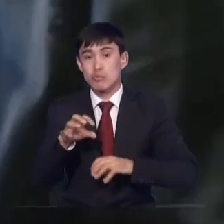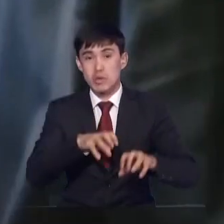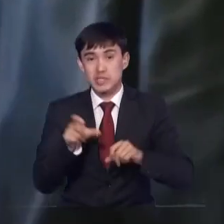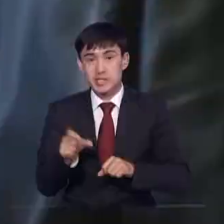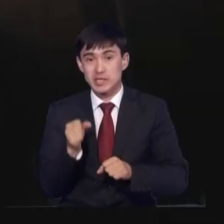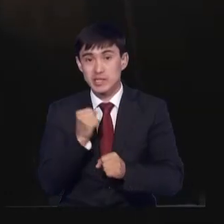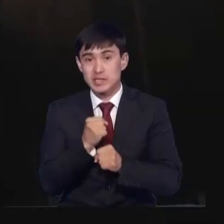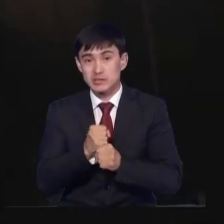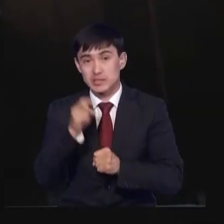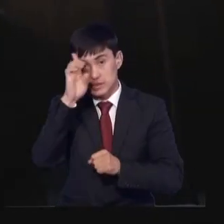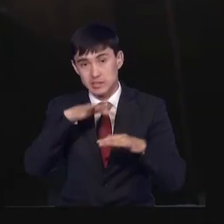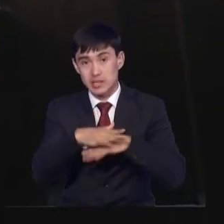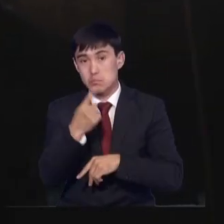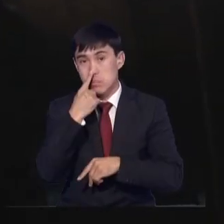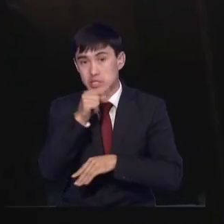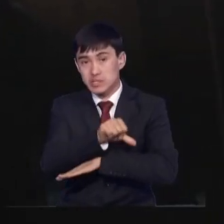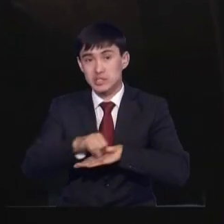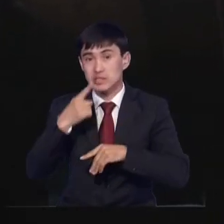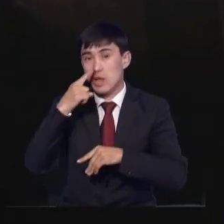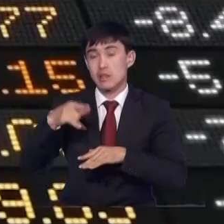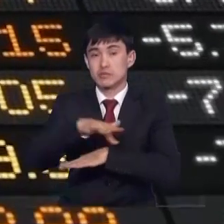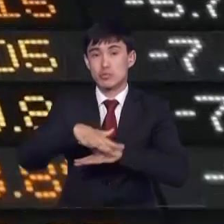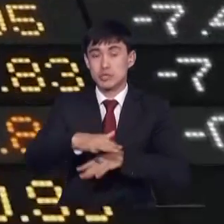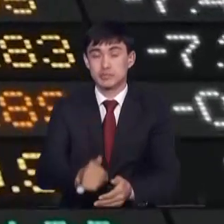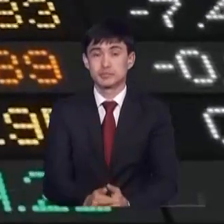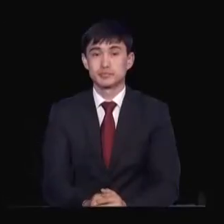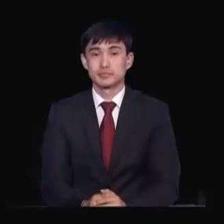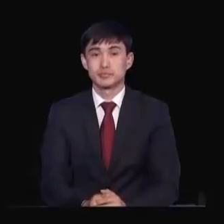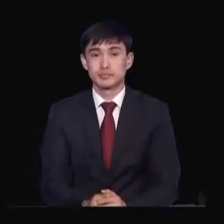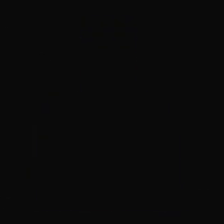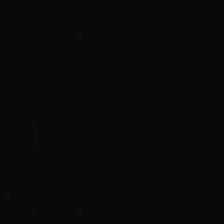мошенников действуют из стран ближнего и дальнего